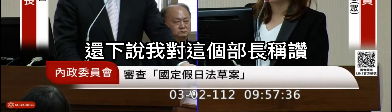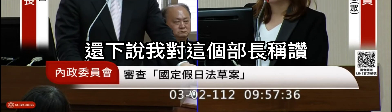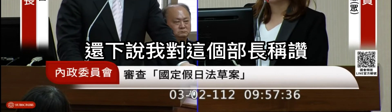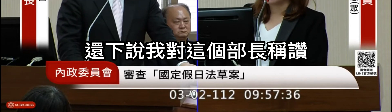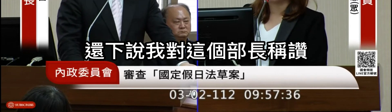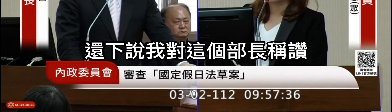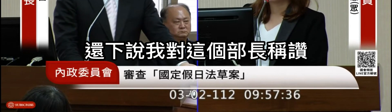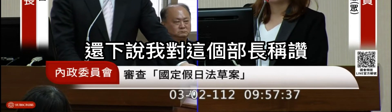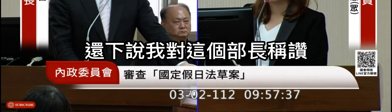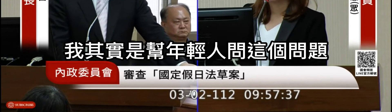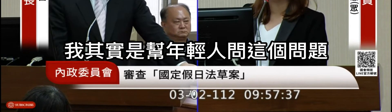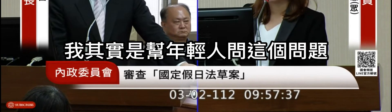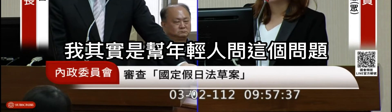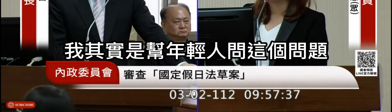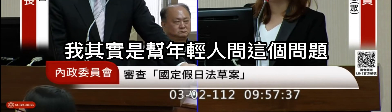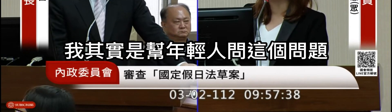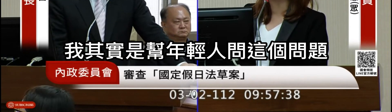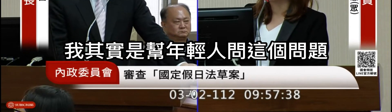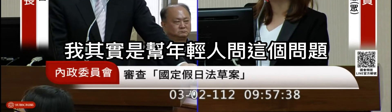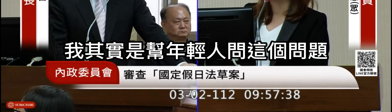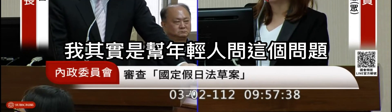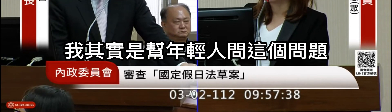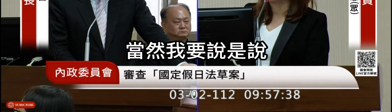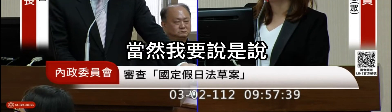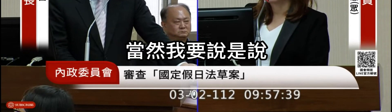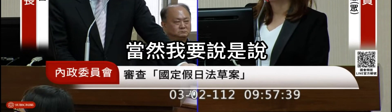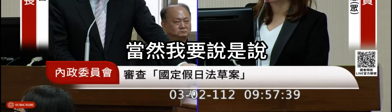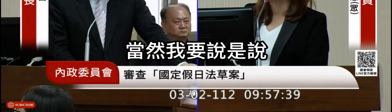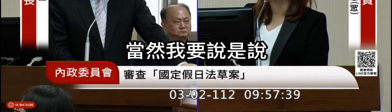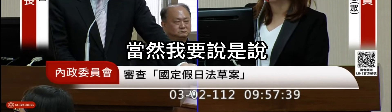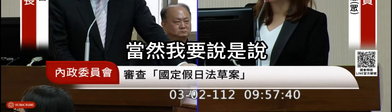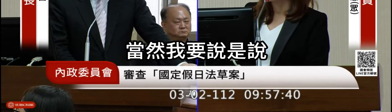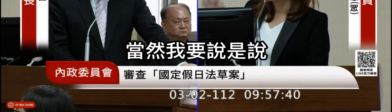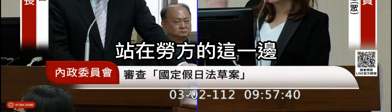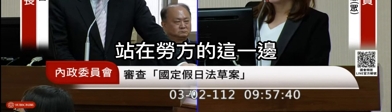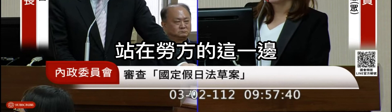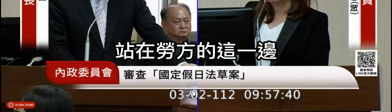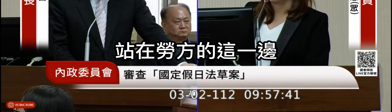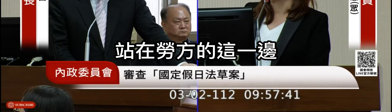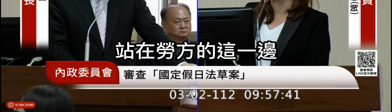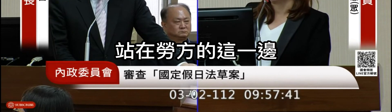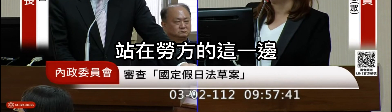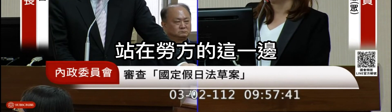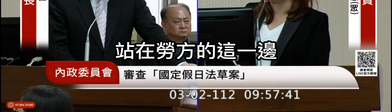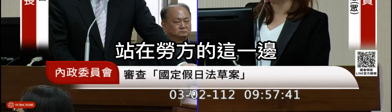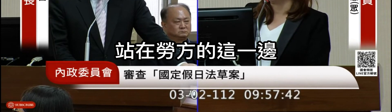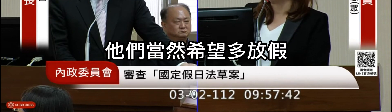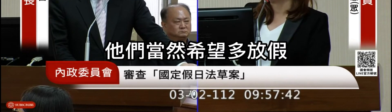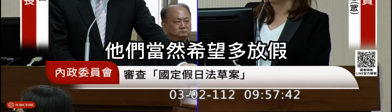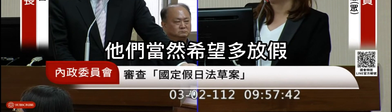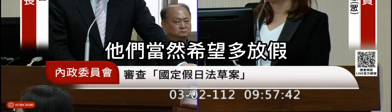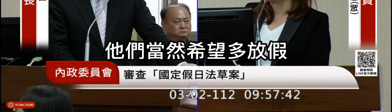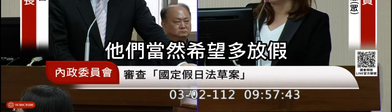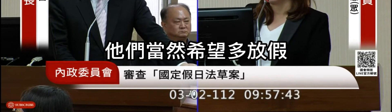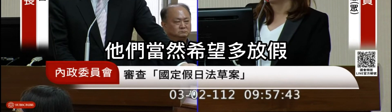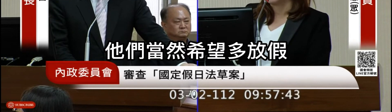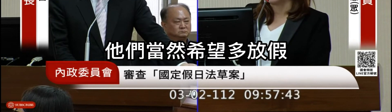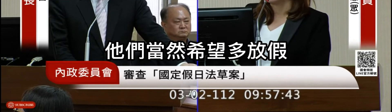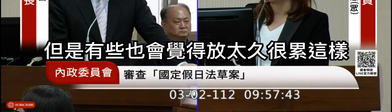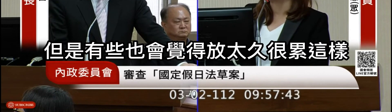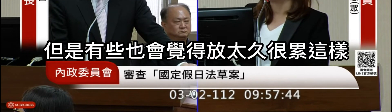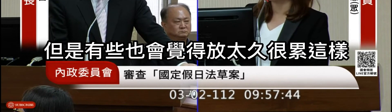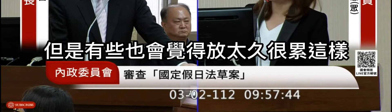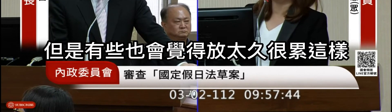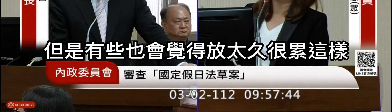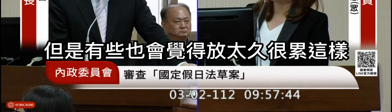的对这个部长有称赞，我其实是帮年轻人问这个问题啦。当然我要说是说站在劳方的这一边，他们当然希望多放假，